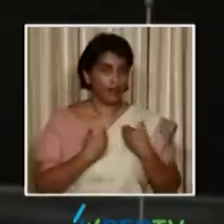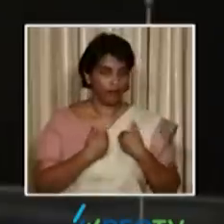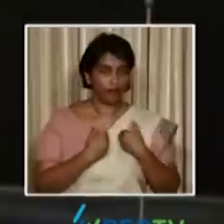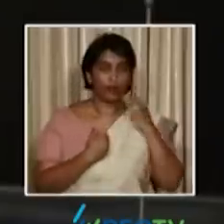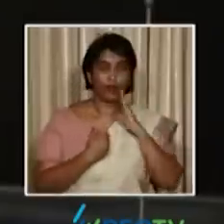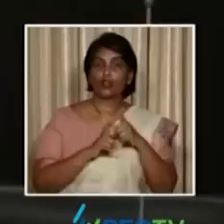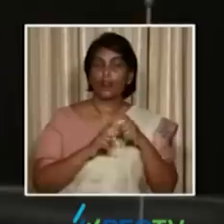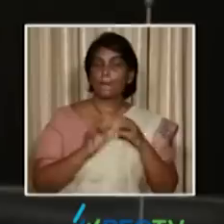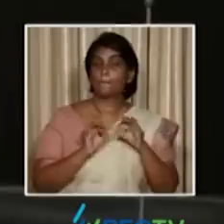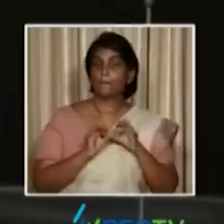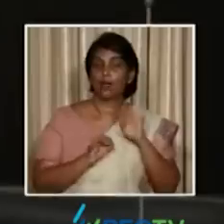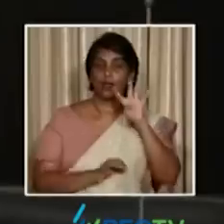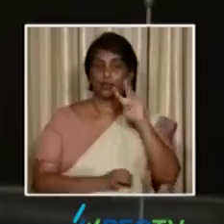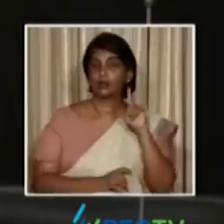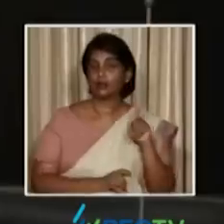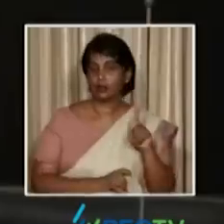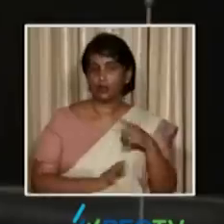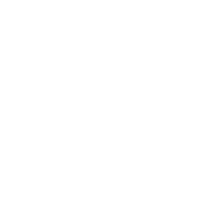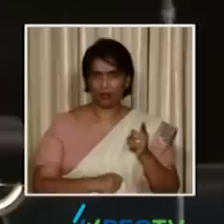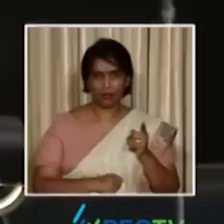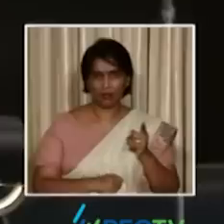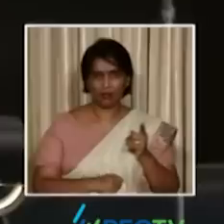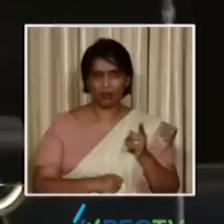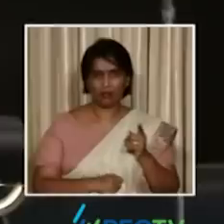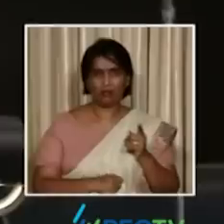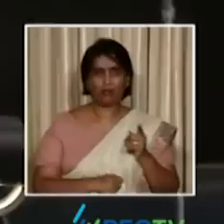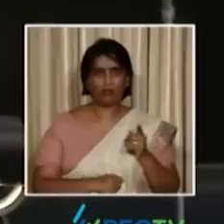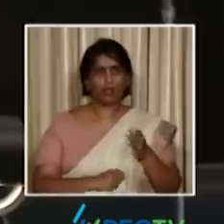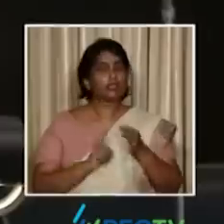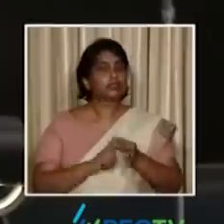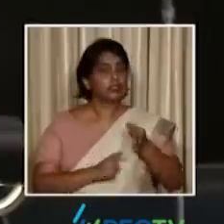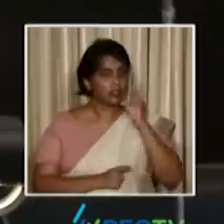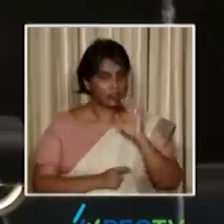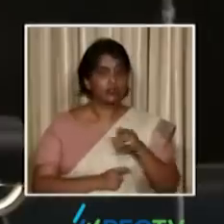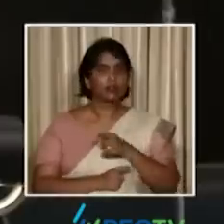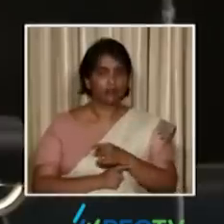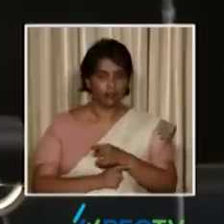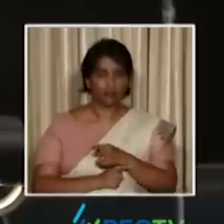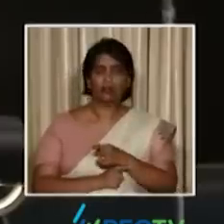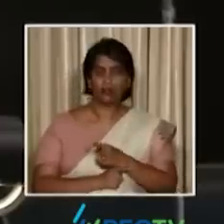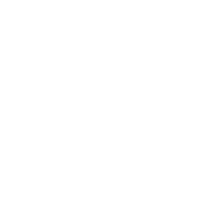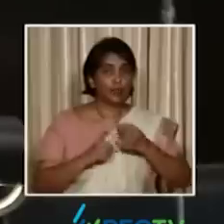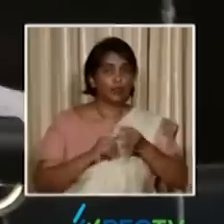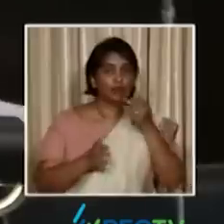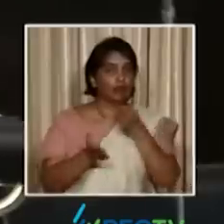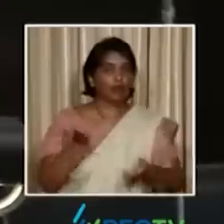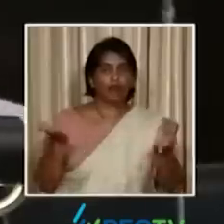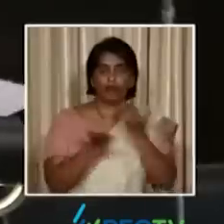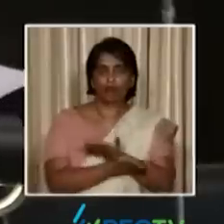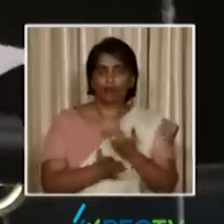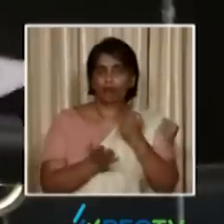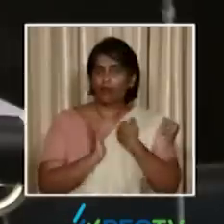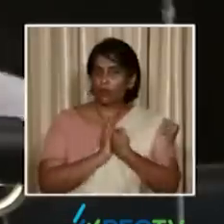විදේශීය ණය තියෙනවා ඩොලර් බිලියන 41ක් විතර. දේශීය 42ක්. අත්ත වශයෙන්ම ජනාධිපතිතුමා ලෙටර් ඔෆ් ෆින්ටෙන්ට් එක ඉදිරිපත් කළා නැහැ. ගරු